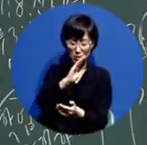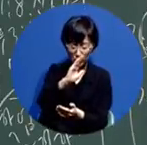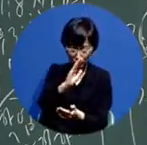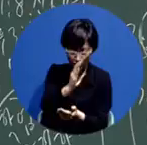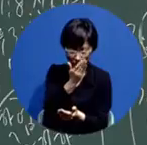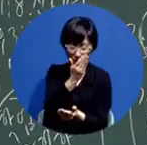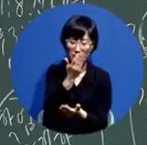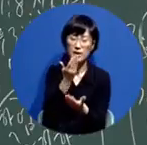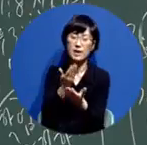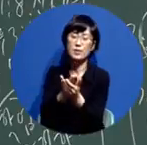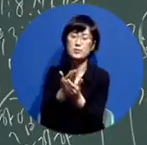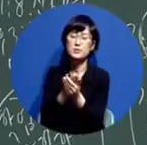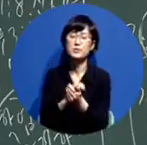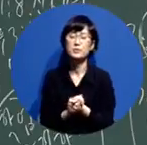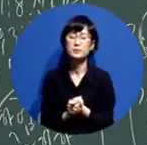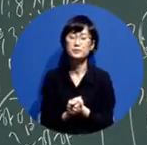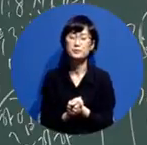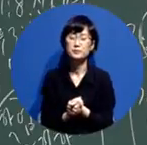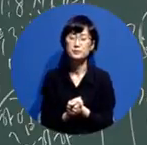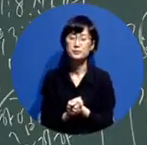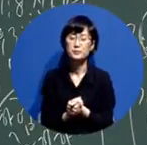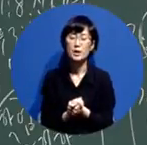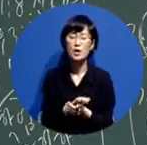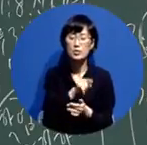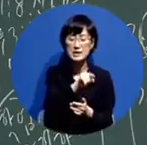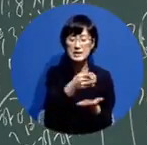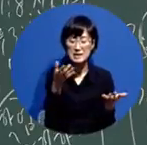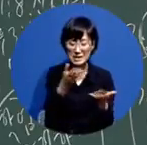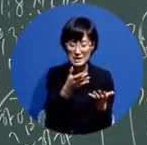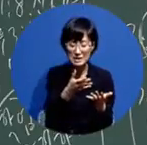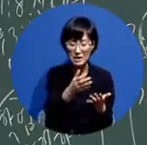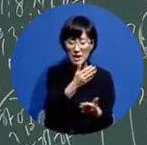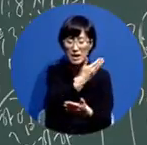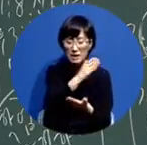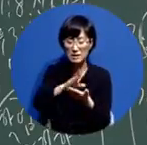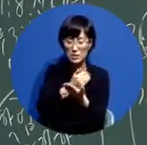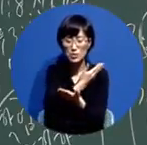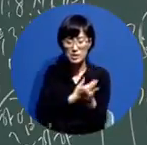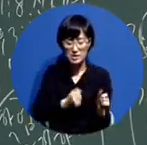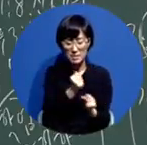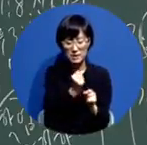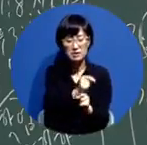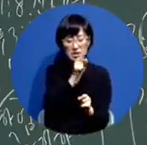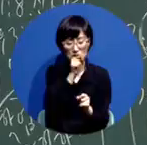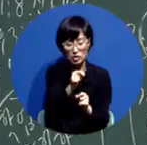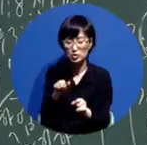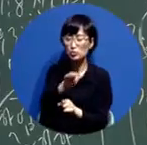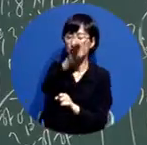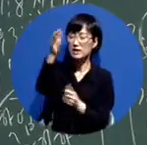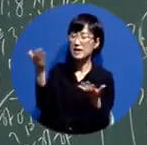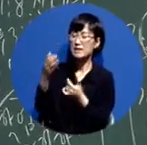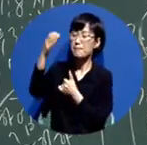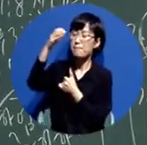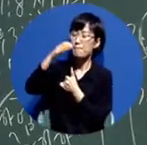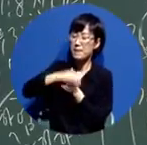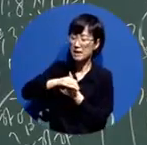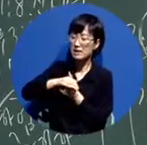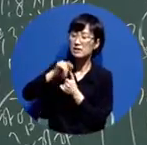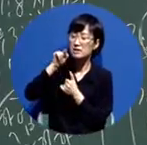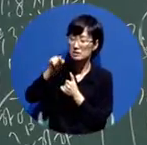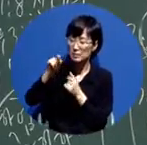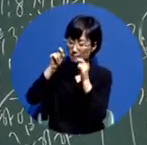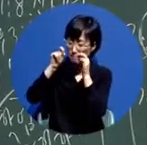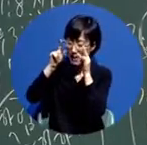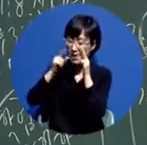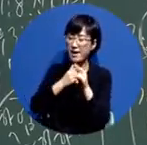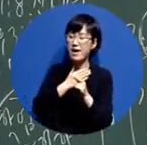永远的基督的门徒吧。 이것이우리의사명이요소명이요천명임을발견케하심을감사드립니다。 感谢您让我